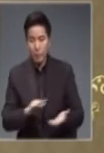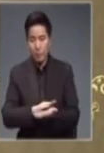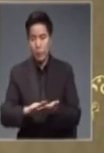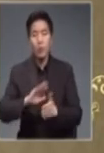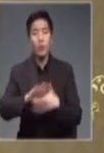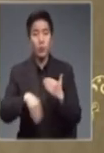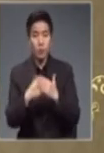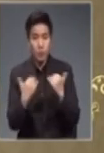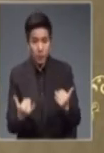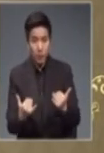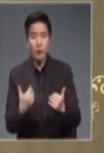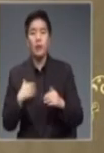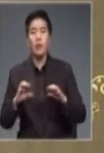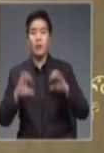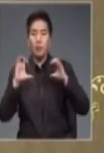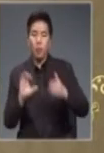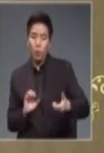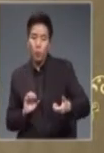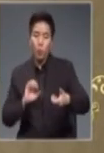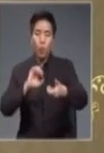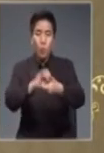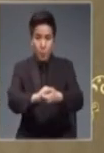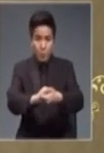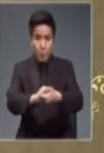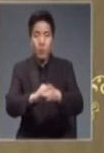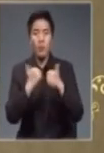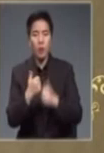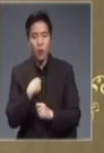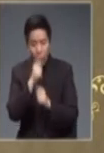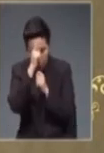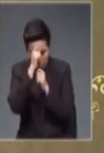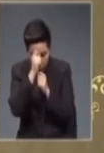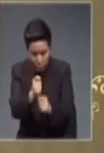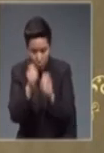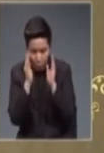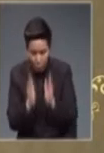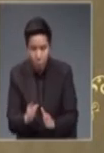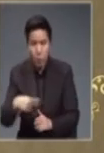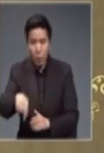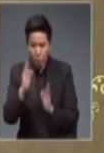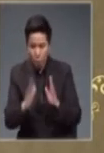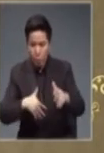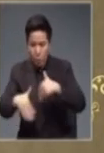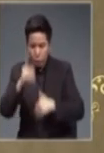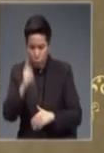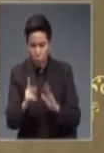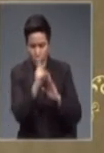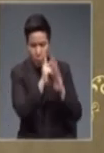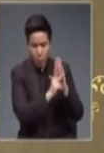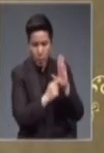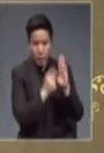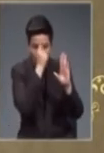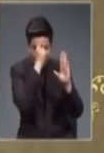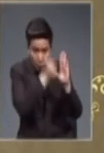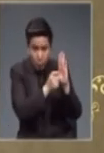ตที่ผมถือว่าเป็นวาระชาติก็ขอให้พวกเราทุกคนได้อดทนเข้มแข็งนะครับ สิ่งสำคัญอีกประการหนึ่งรัฐบาลย